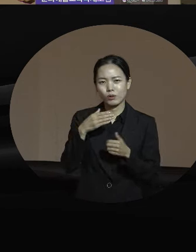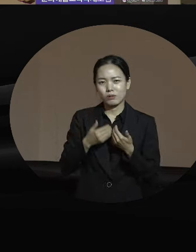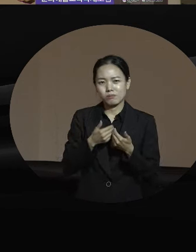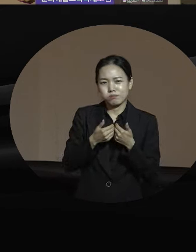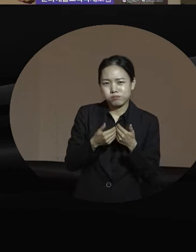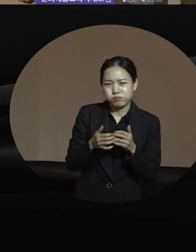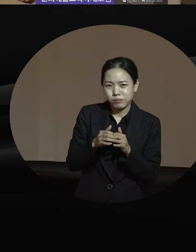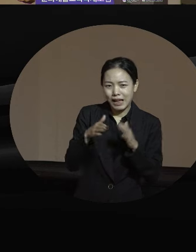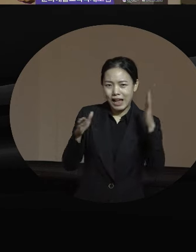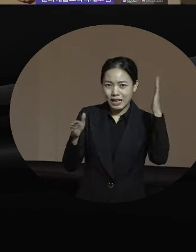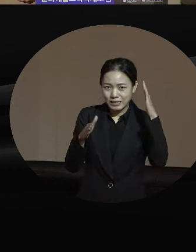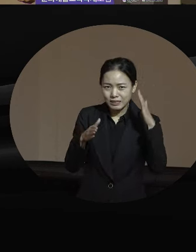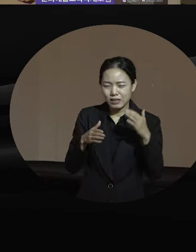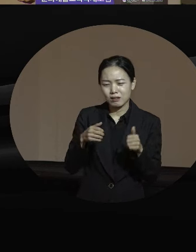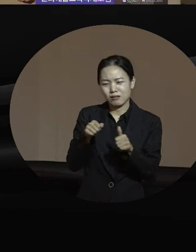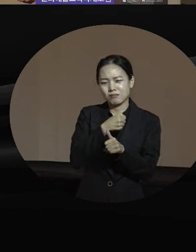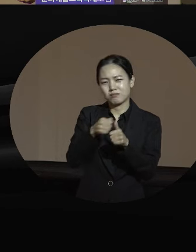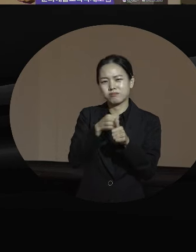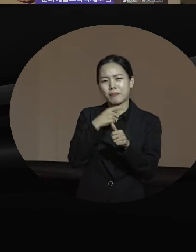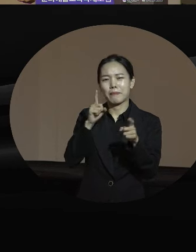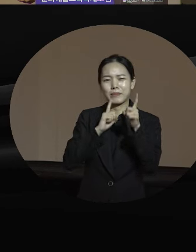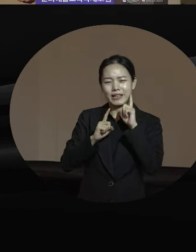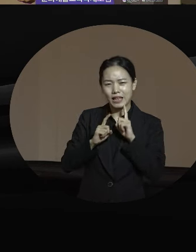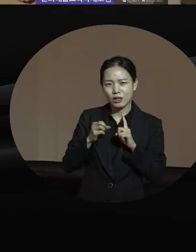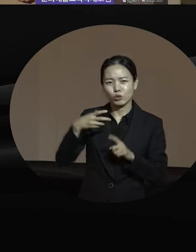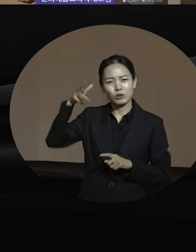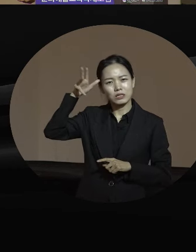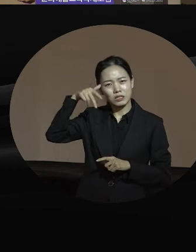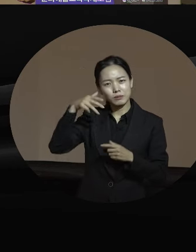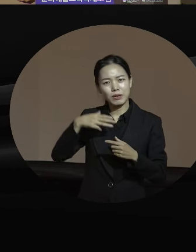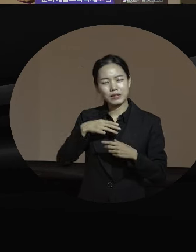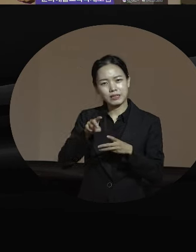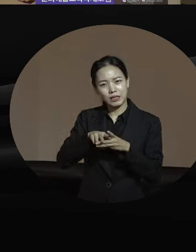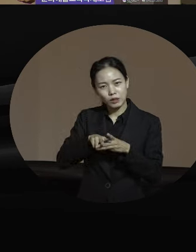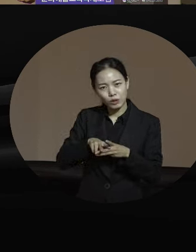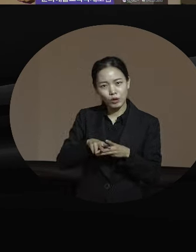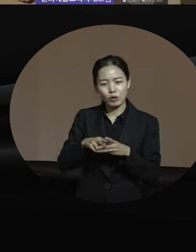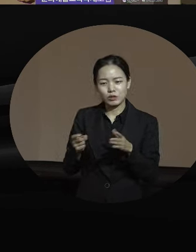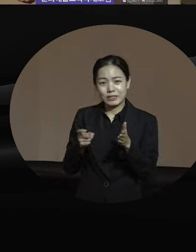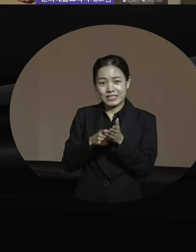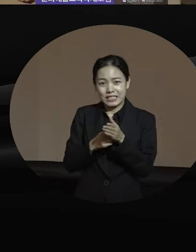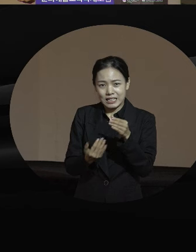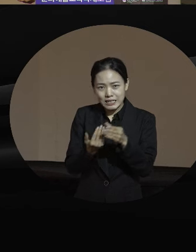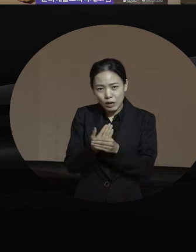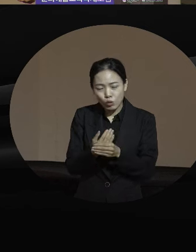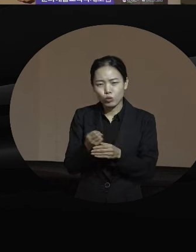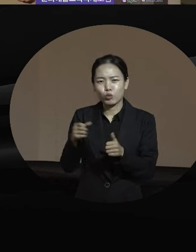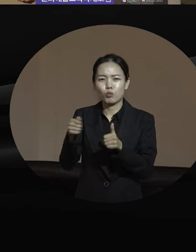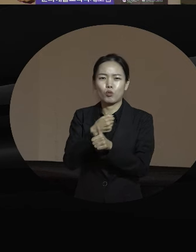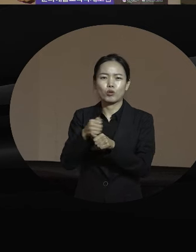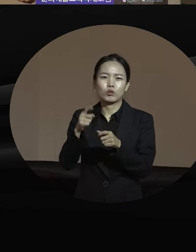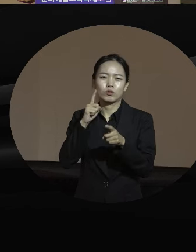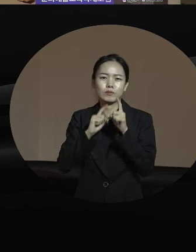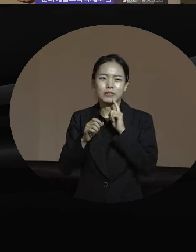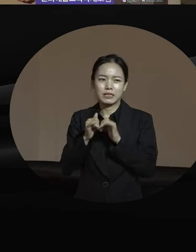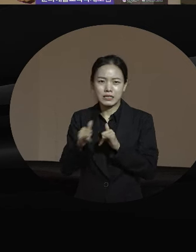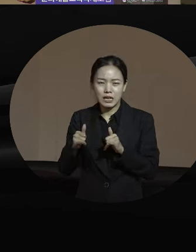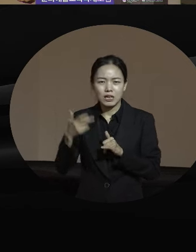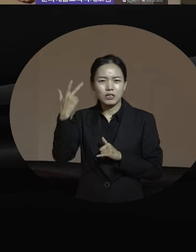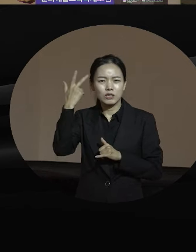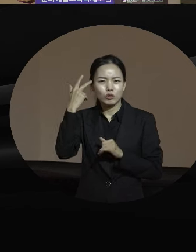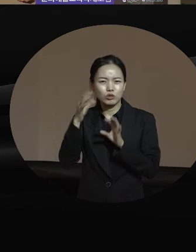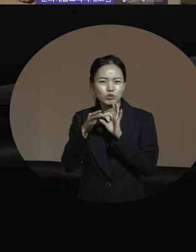도박 중독자, 치매안심센터, 재난사고, 폭력 및 범죄 피해자, 정신건강복지센터 상담자